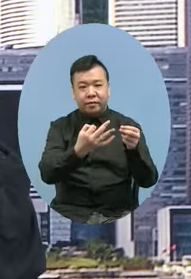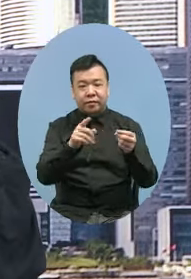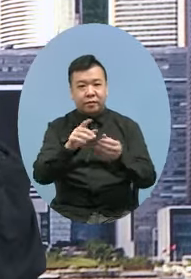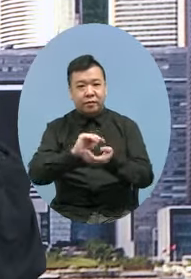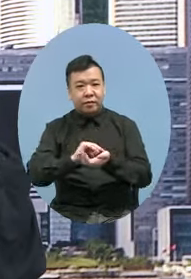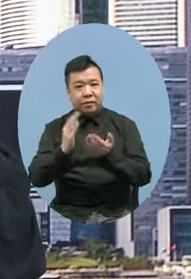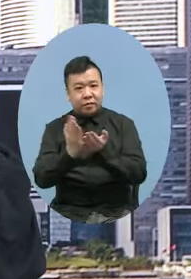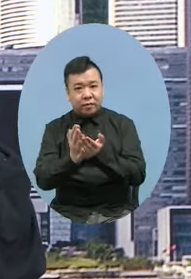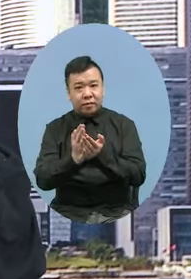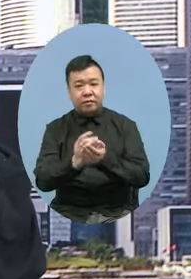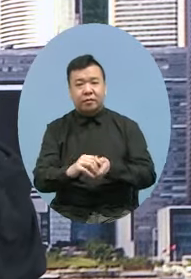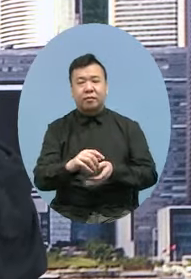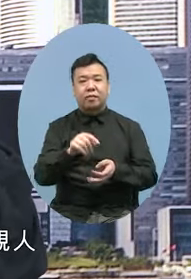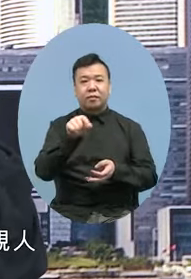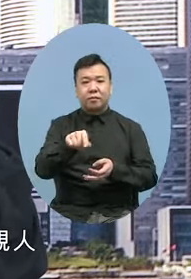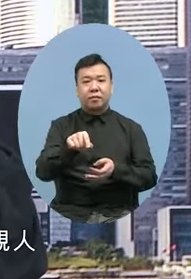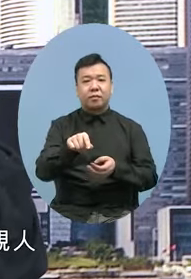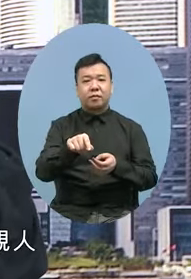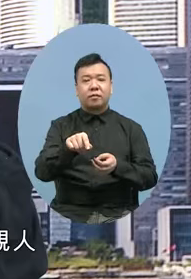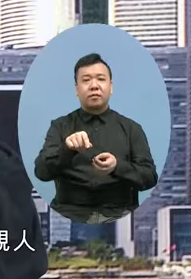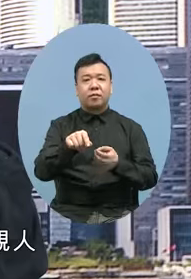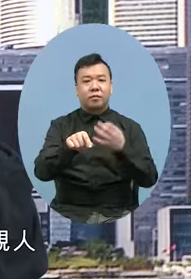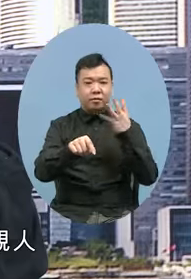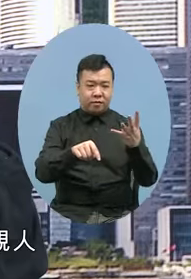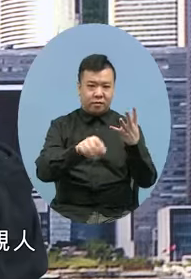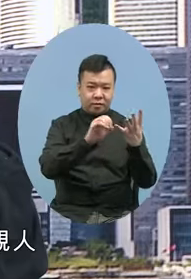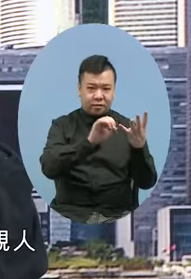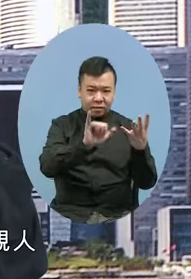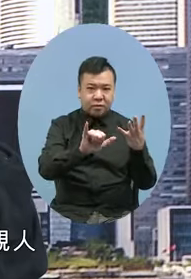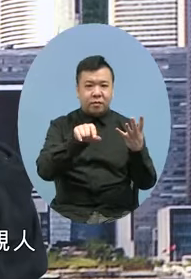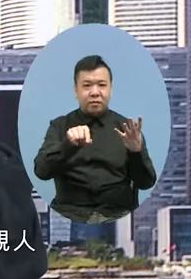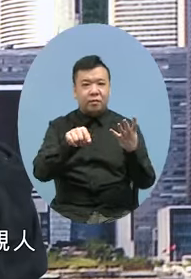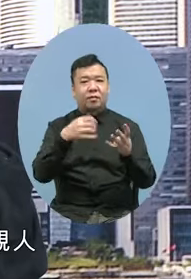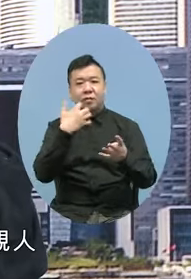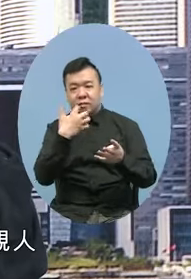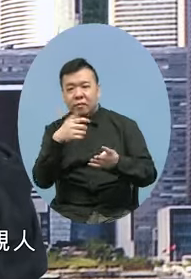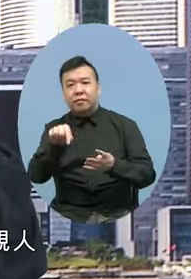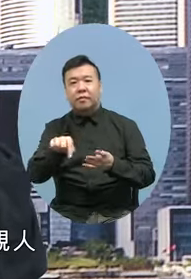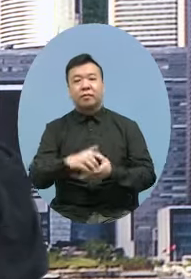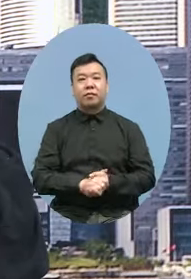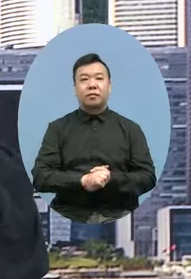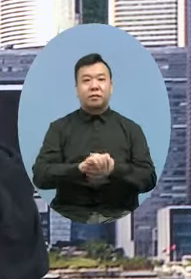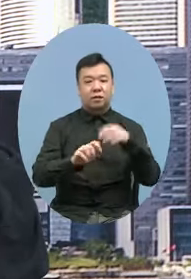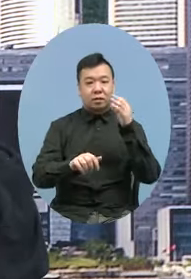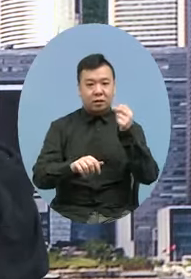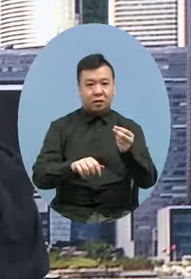793宗個案咧，就係、是、都係406宗個案嘅屋企人啦。